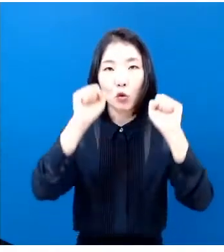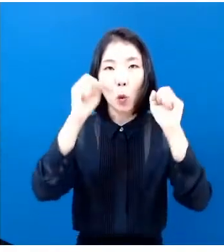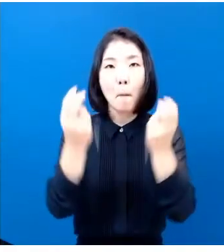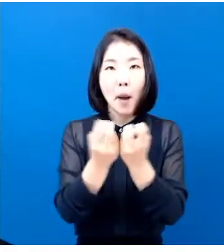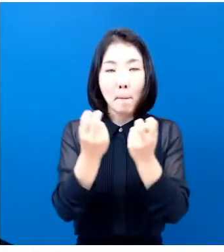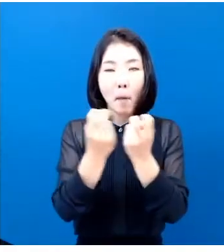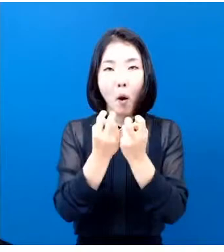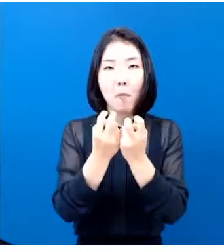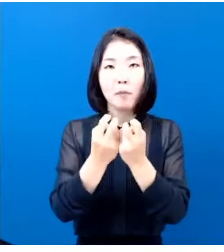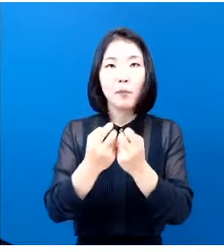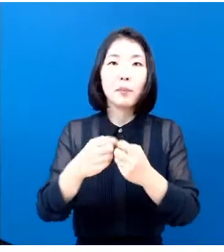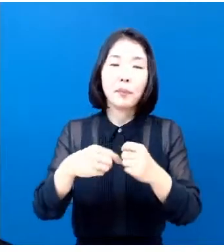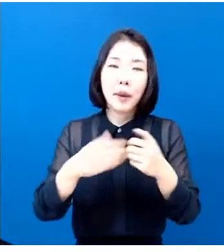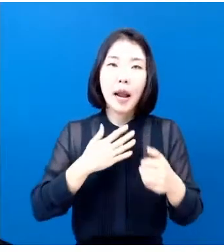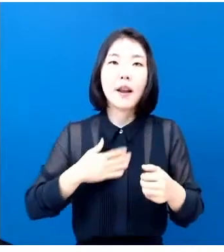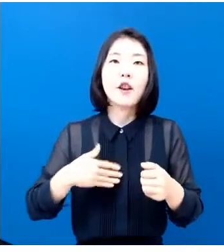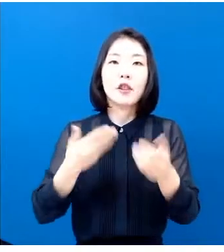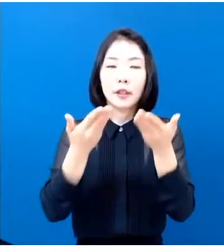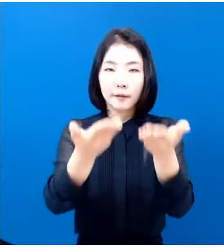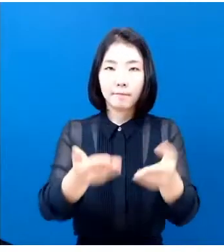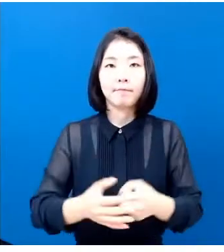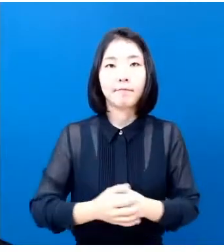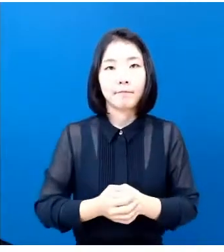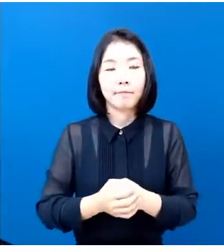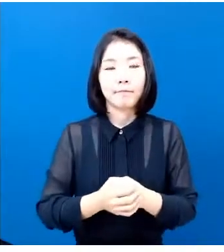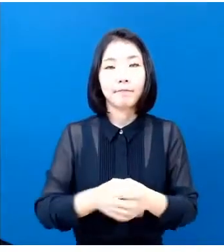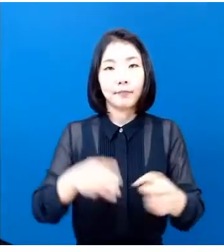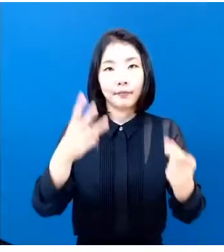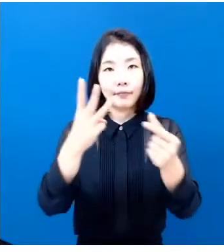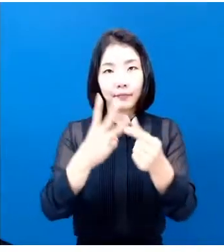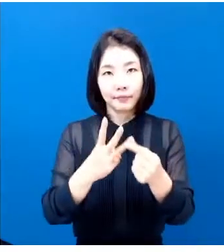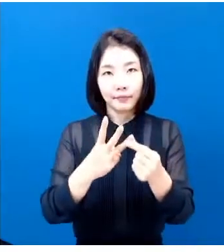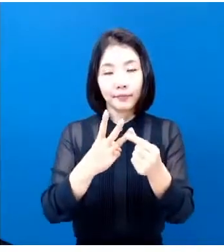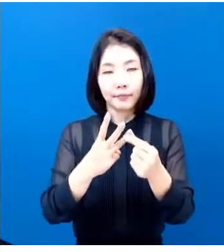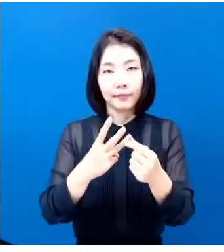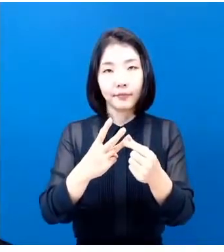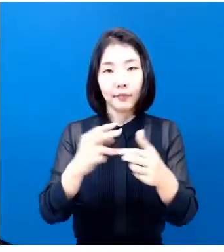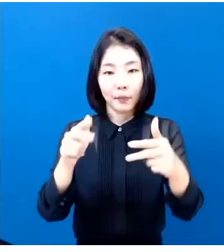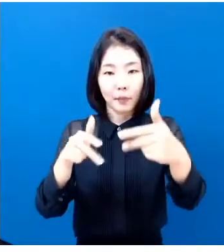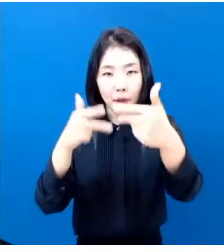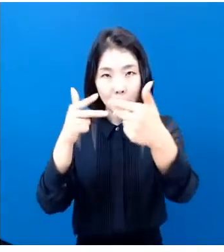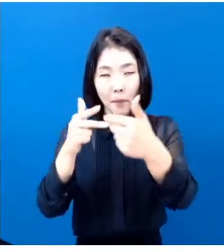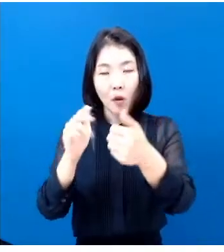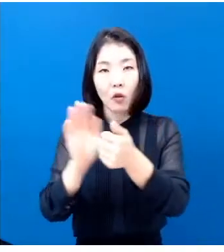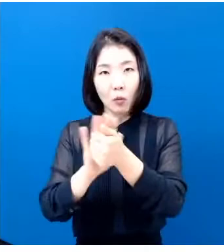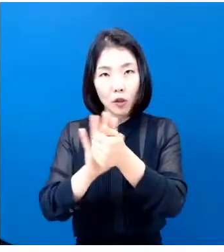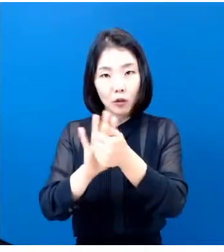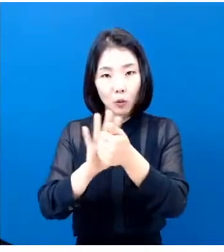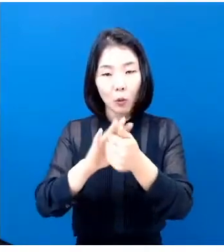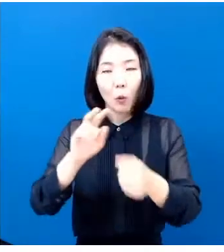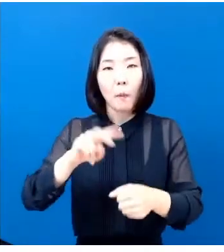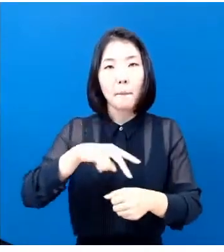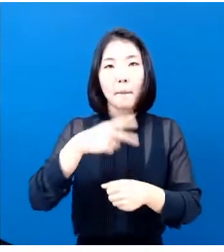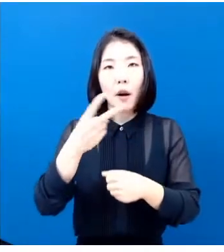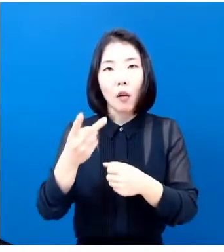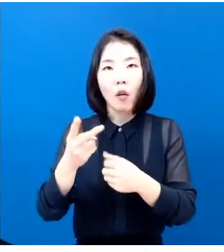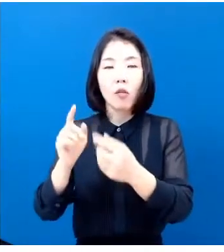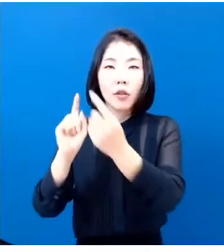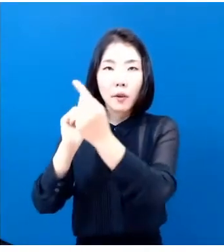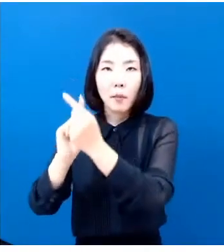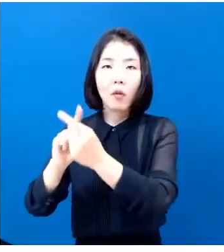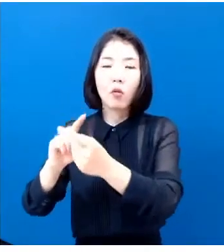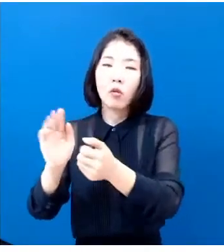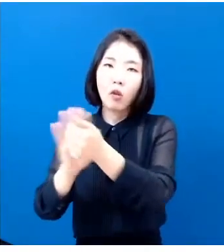안내 하기도 하였습니다 3rd 에서는 비대면 서비스에서 대면 서비스 로 전환하여 건강관리